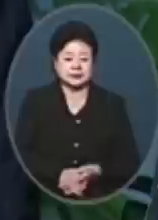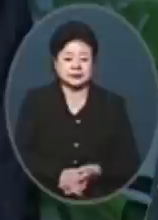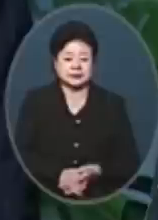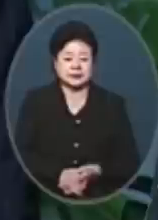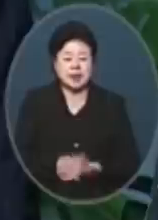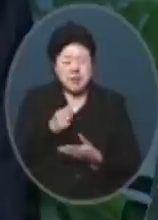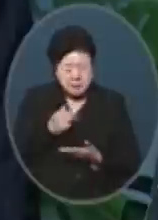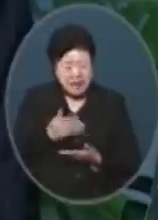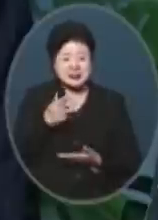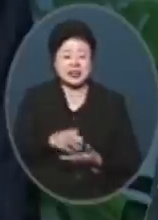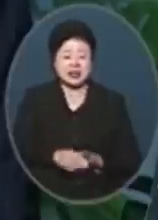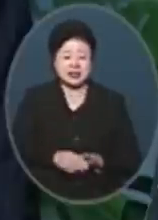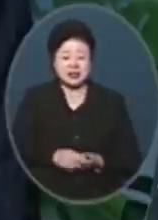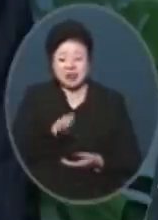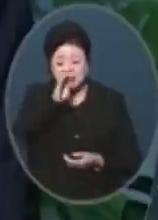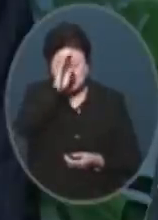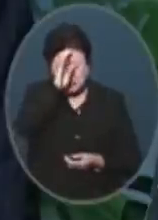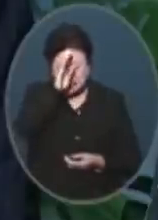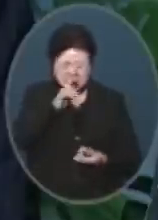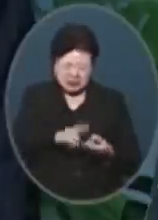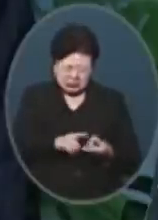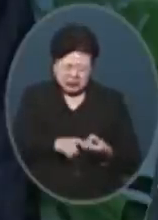팔자에 그 병이 그린